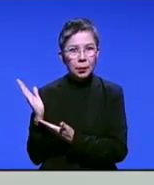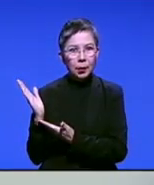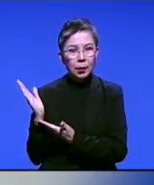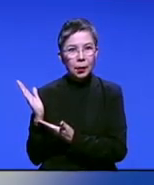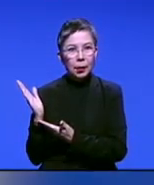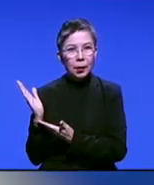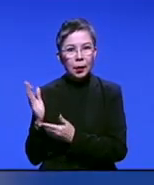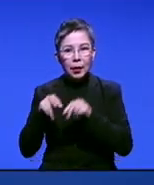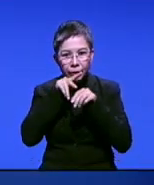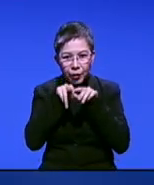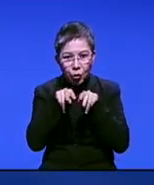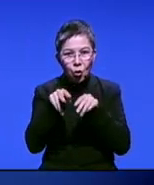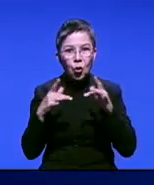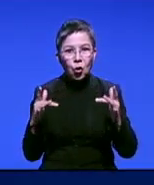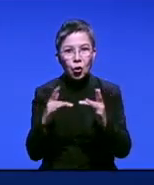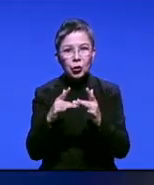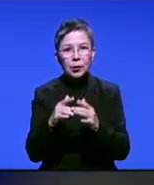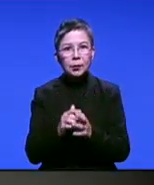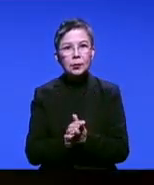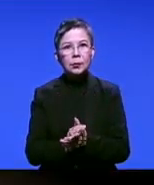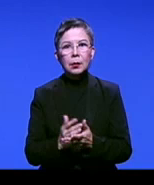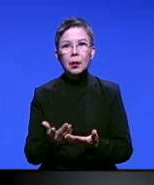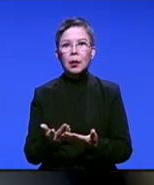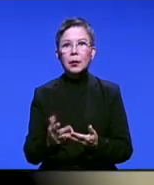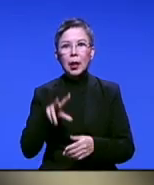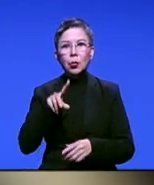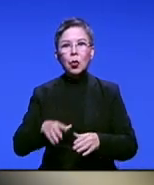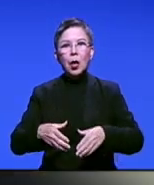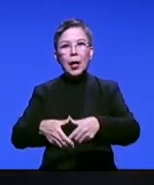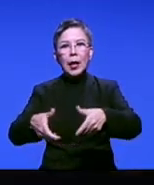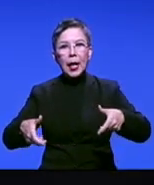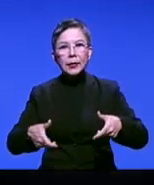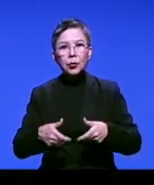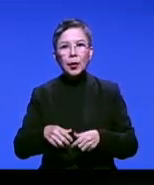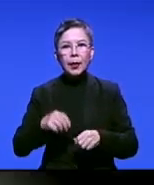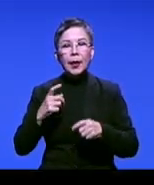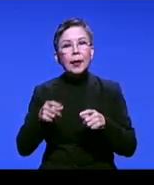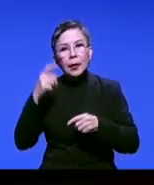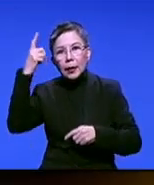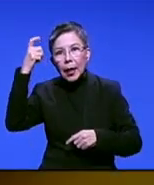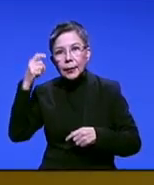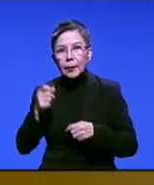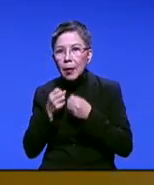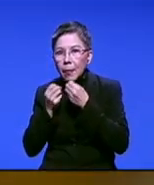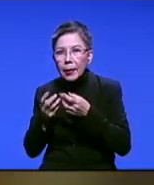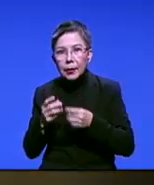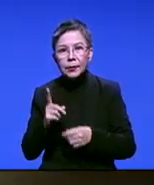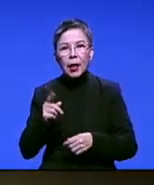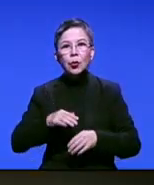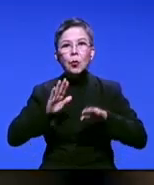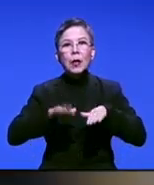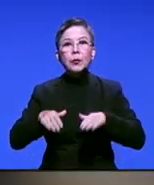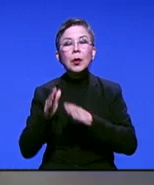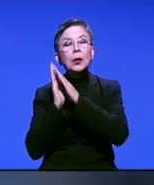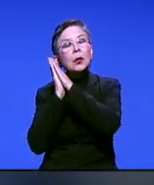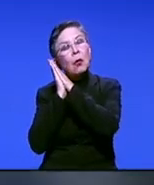Seperti inilah video yang mendapat sorotan warganet. Terlihat dalam kelas yang tengah berlangsung kegiatan belajar mengajar, seorang siswa malah